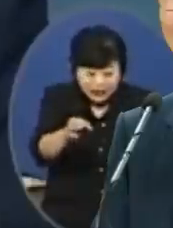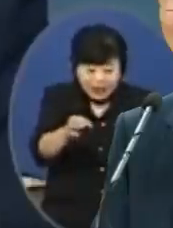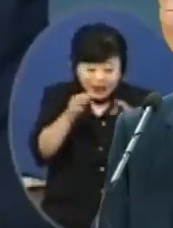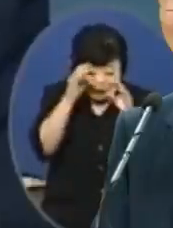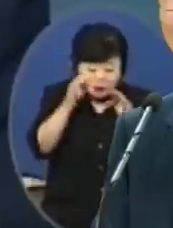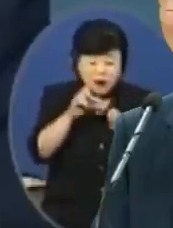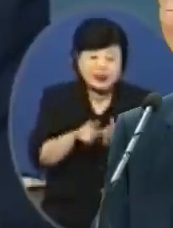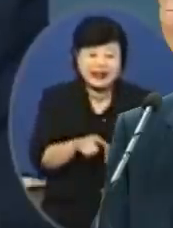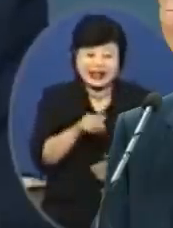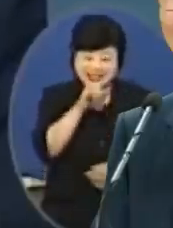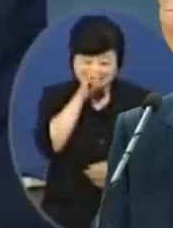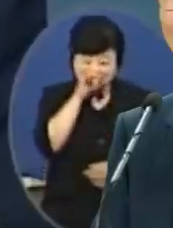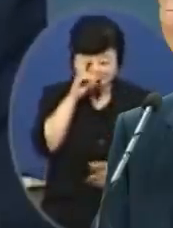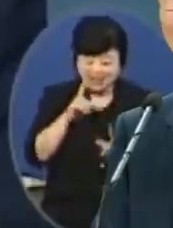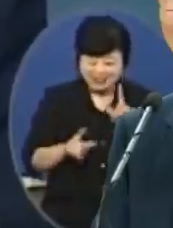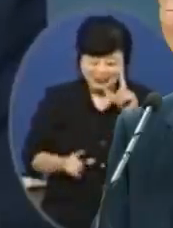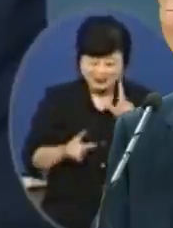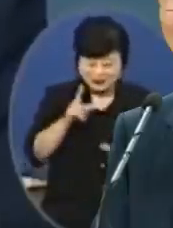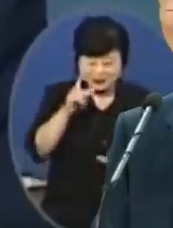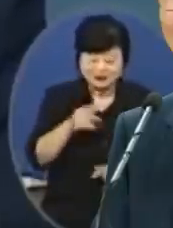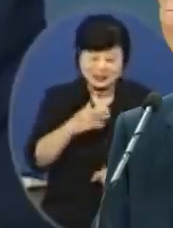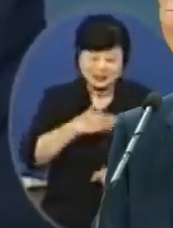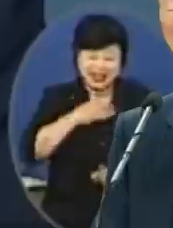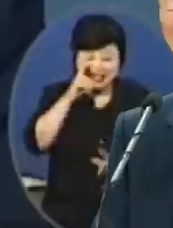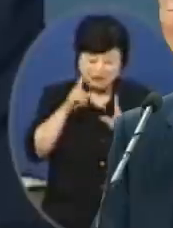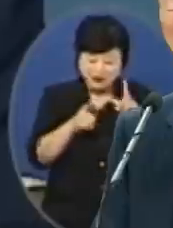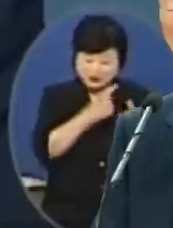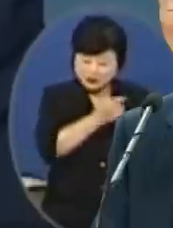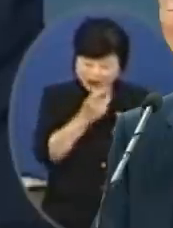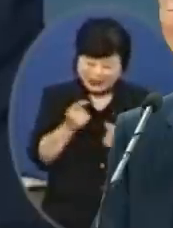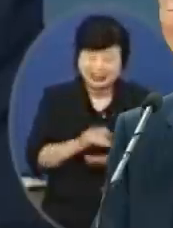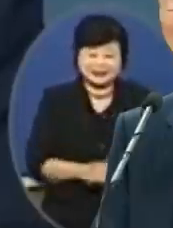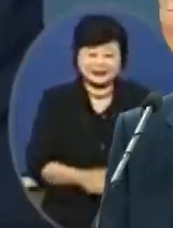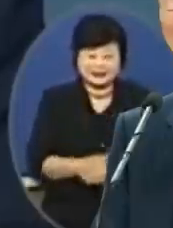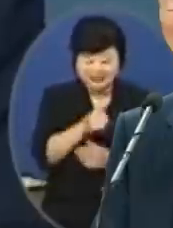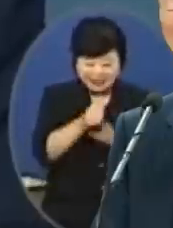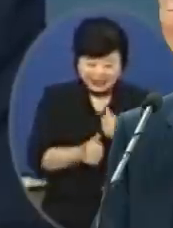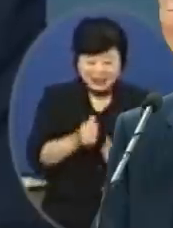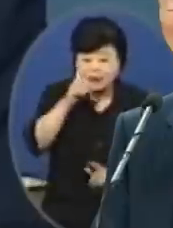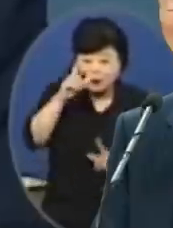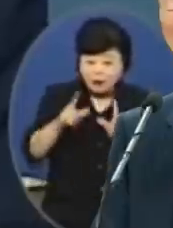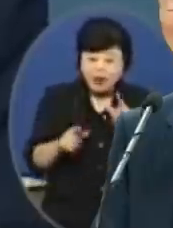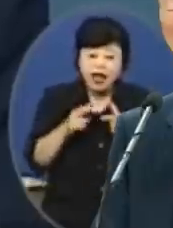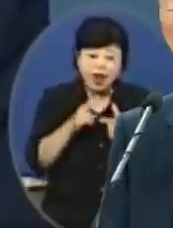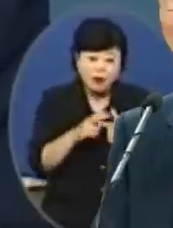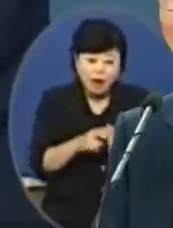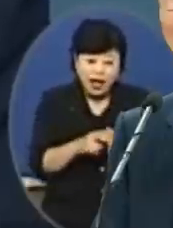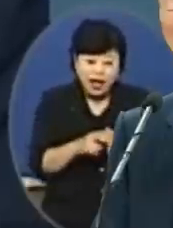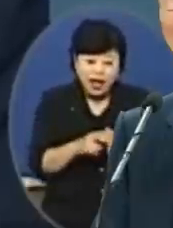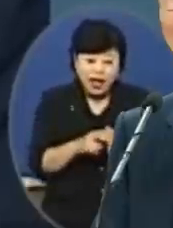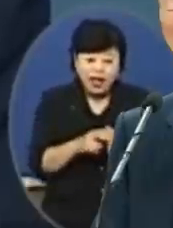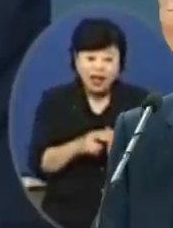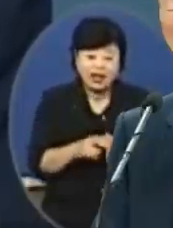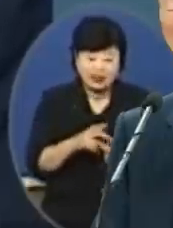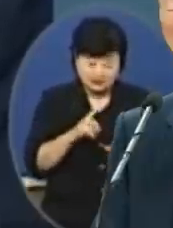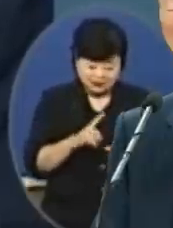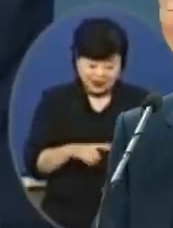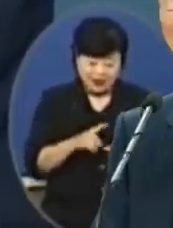때가 있습니다. 그 모습이 바로 나의 모습이다. 하나님의 형상과